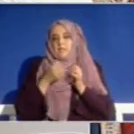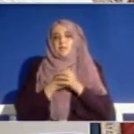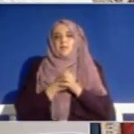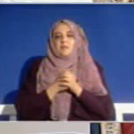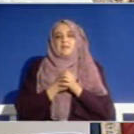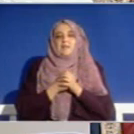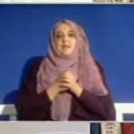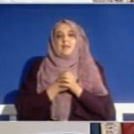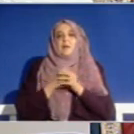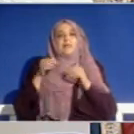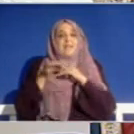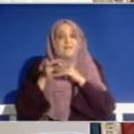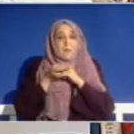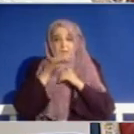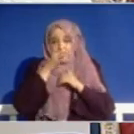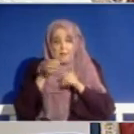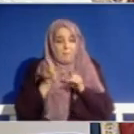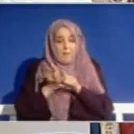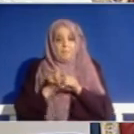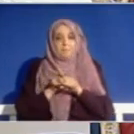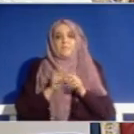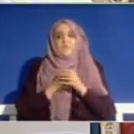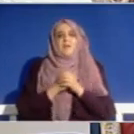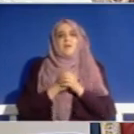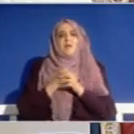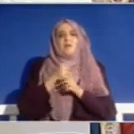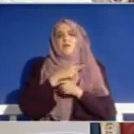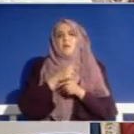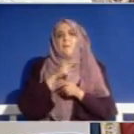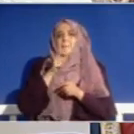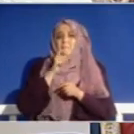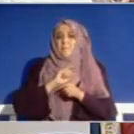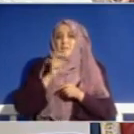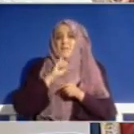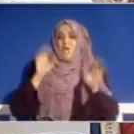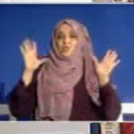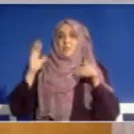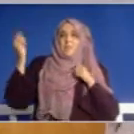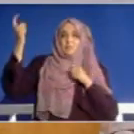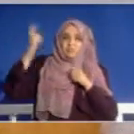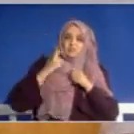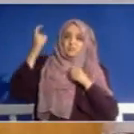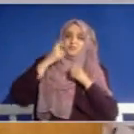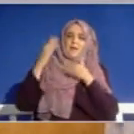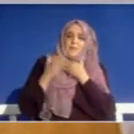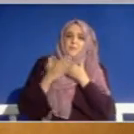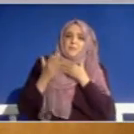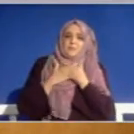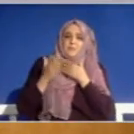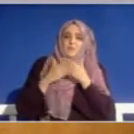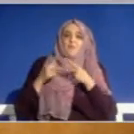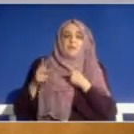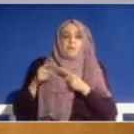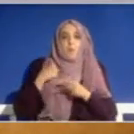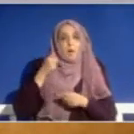أمنا عائشة رضي الله عنها ورواه عبد الله بن عمر قال ما زال جبريل يوصيني بالجار حتى